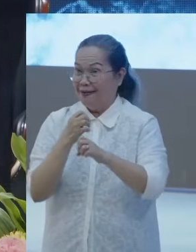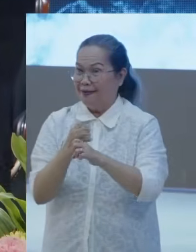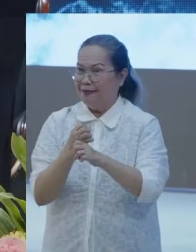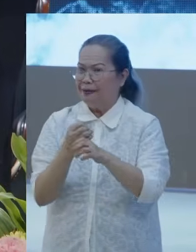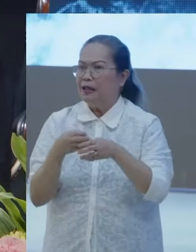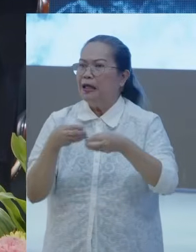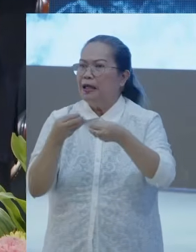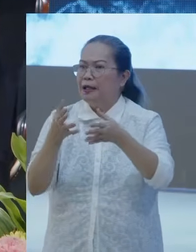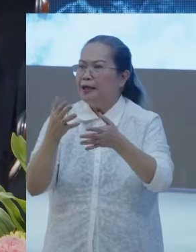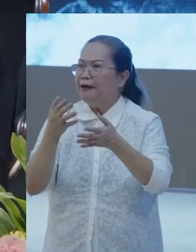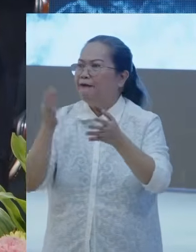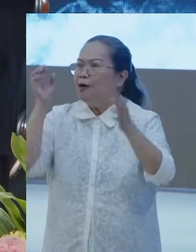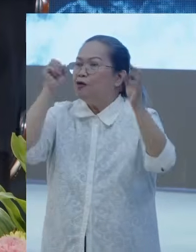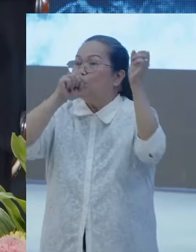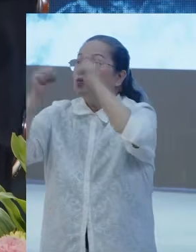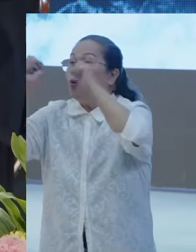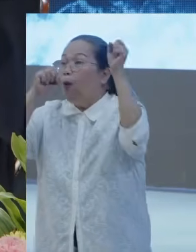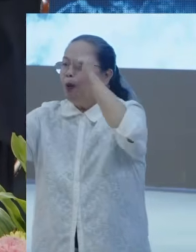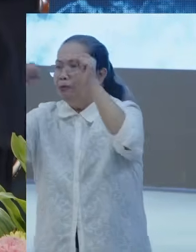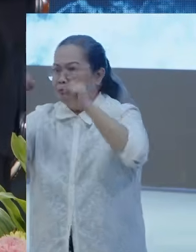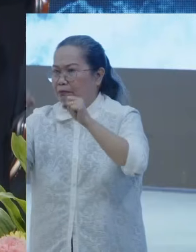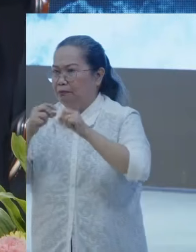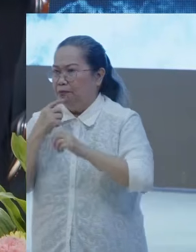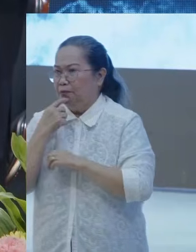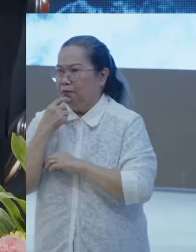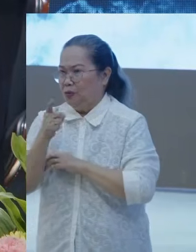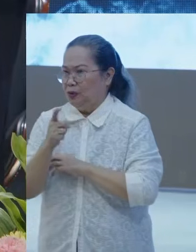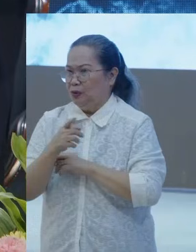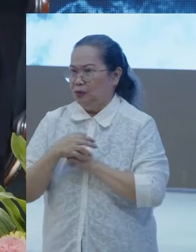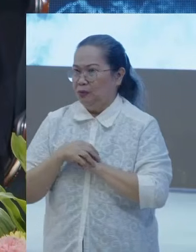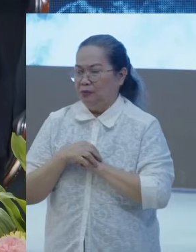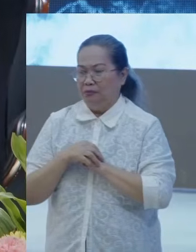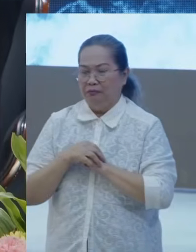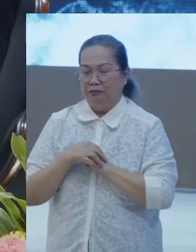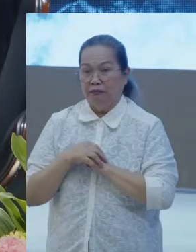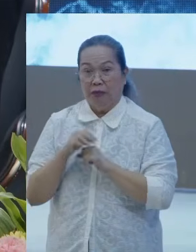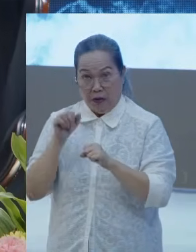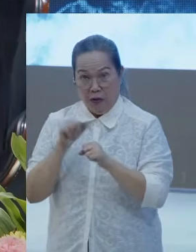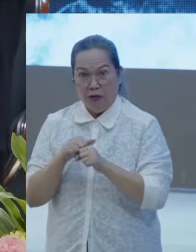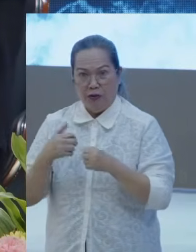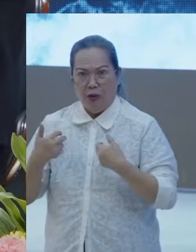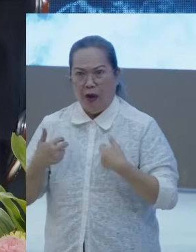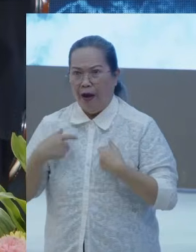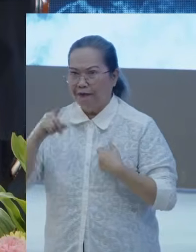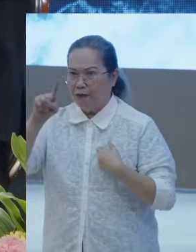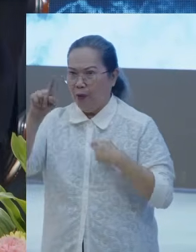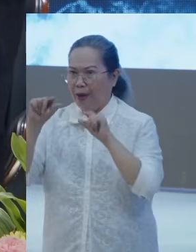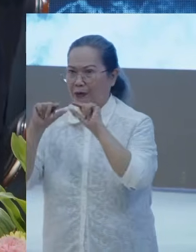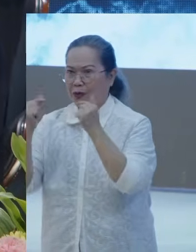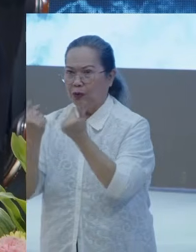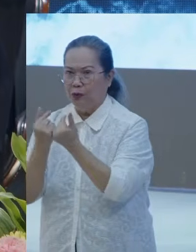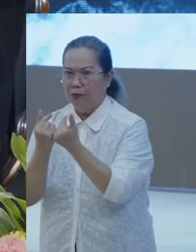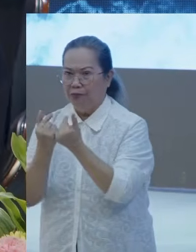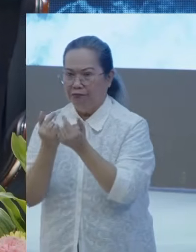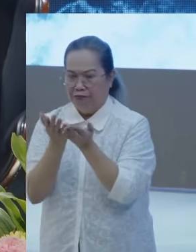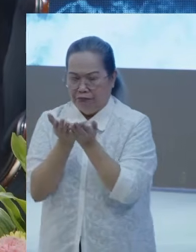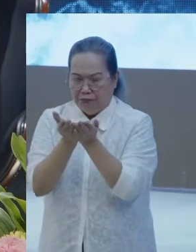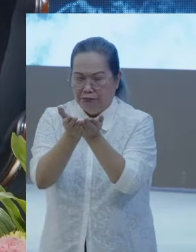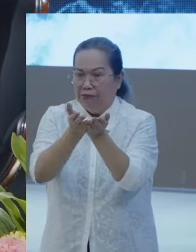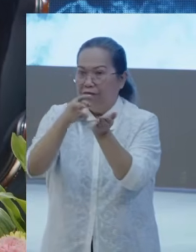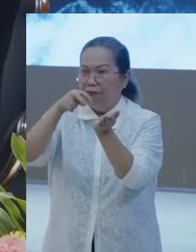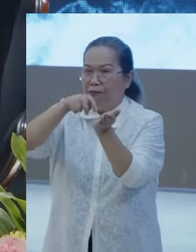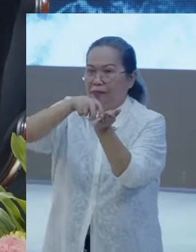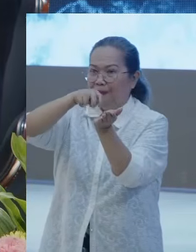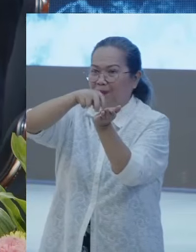bagyo at siyang nagbawi nito. So meron ng isang grupo na naligtas siguro doon sa